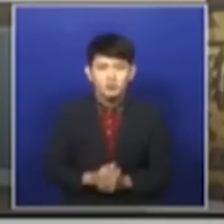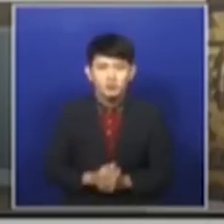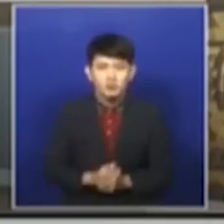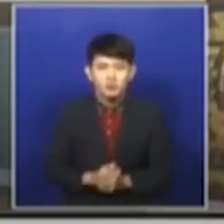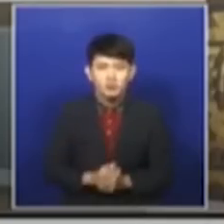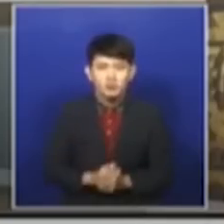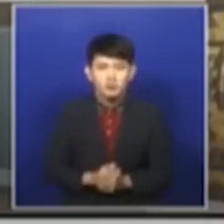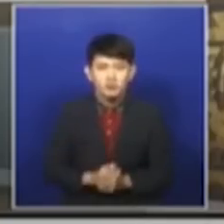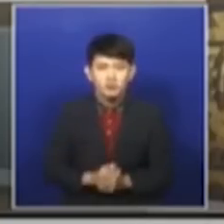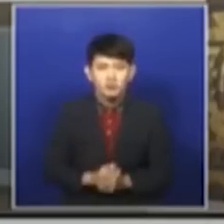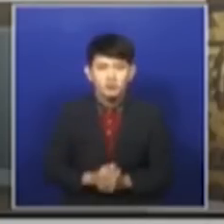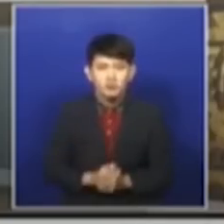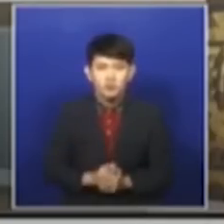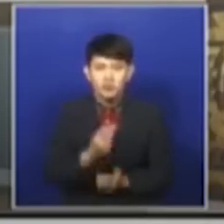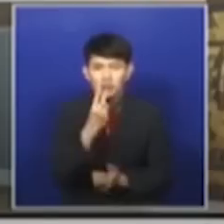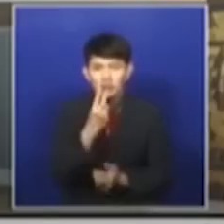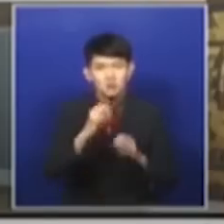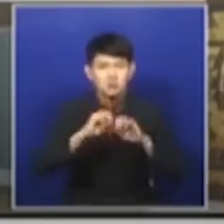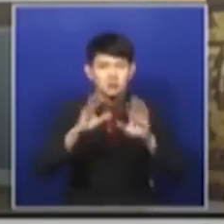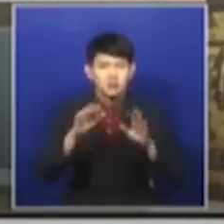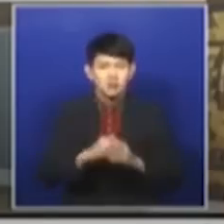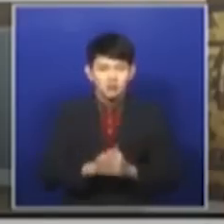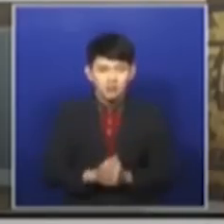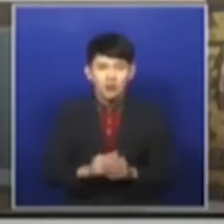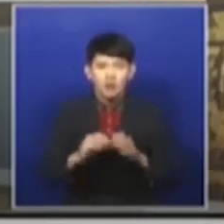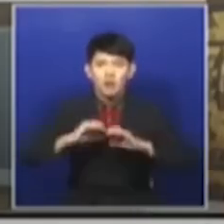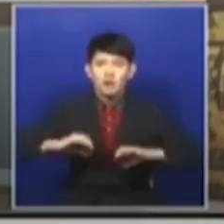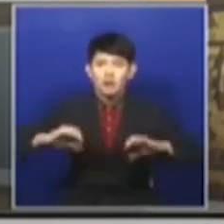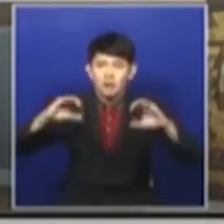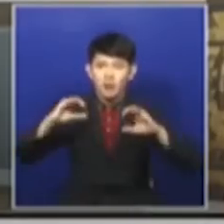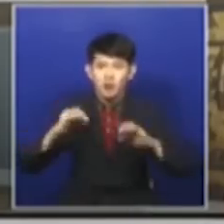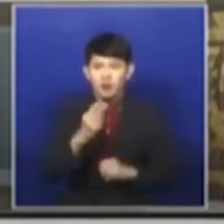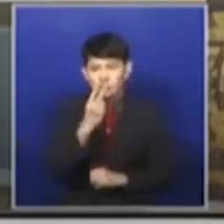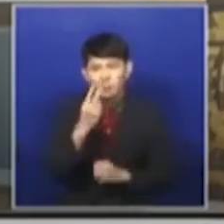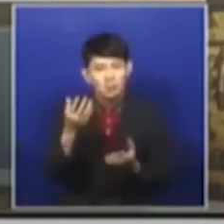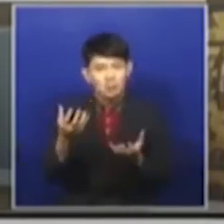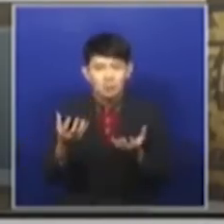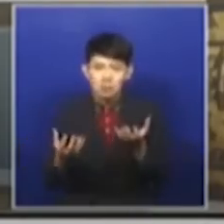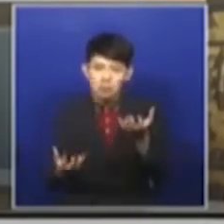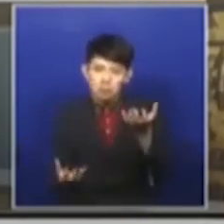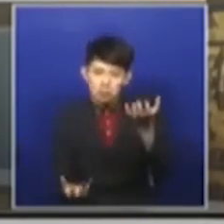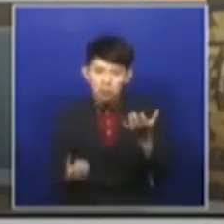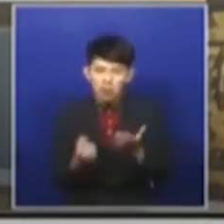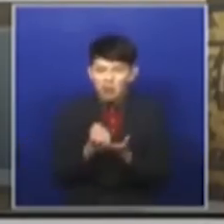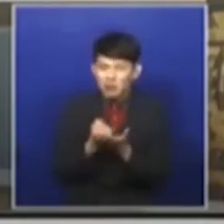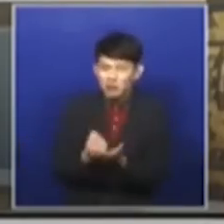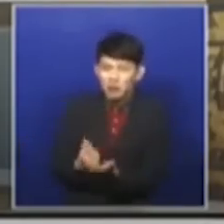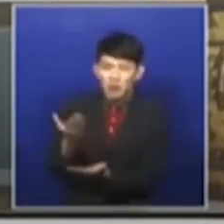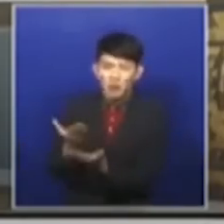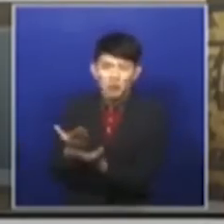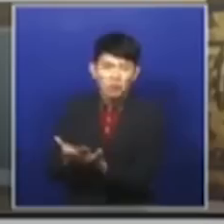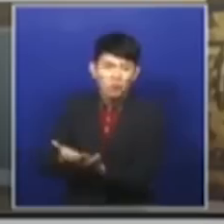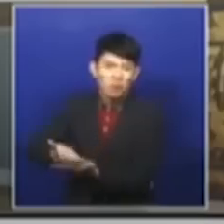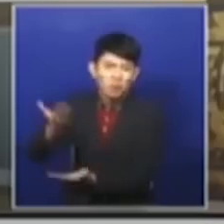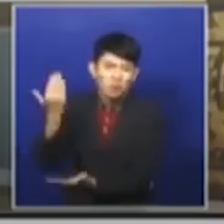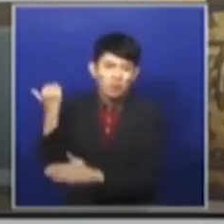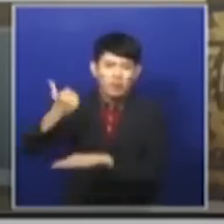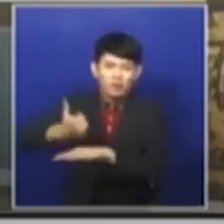านประธานสัดส่วนตรงนี้บ่งบอกว่ารัฐบาลลำเอียงเข้าข้างทุนใหญ่อย่างชัดเจนครับ